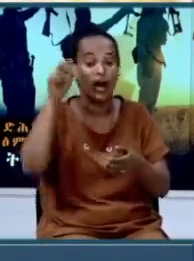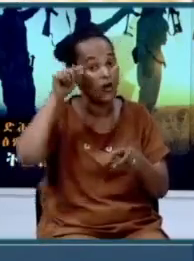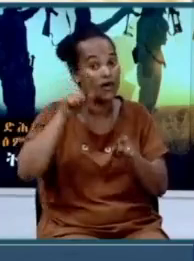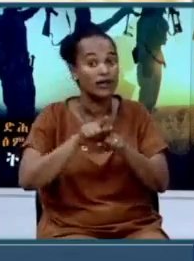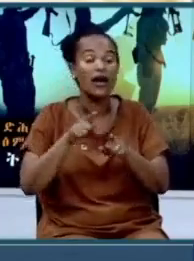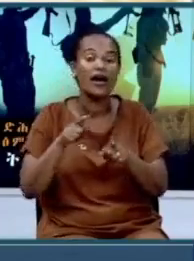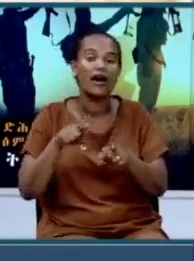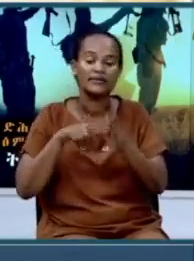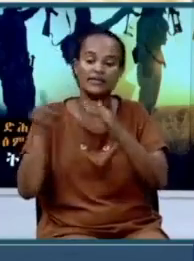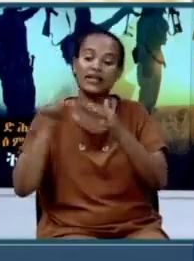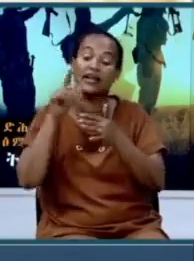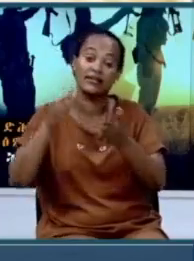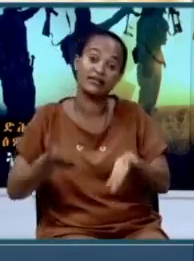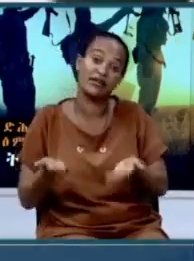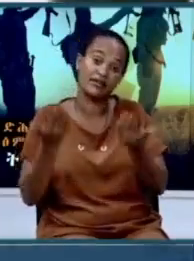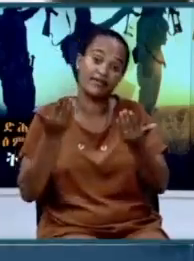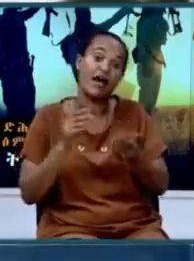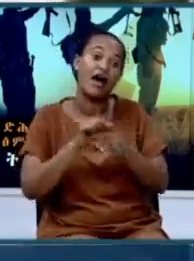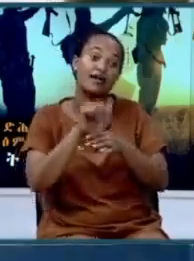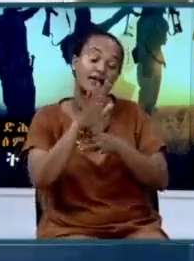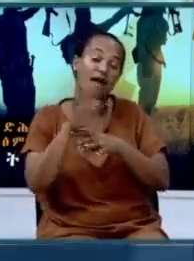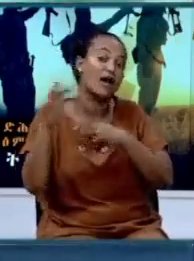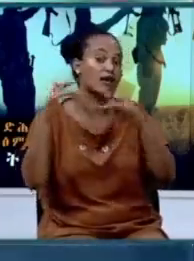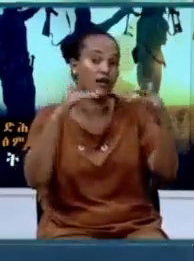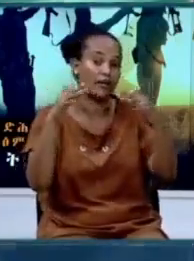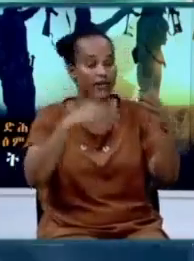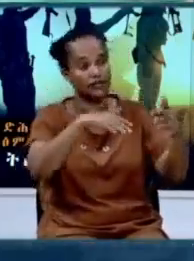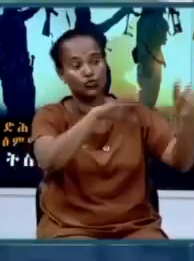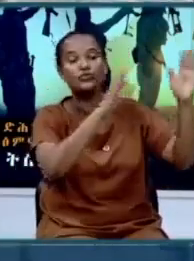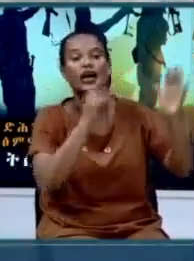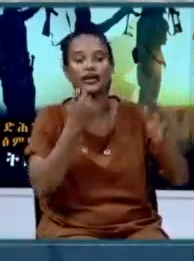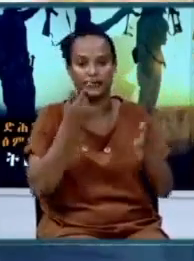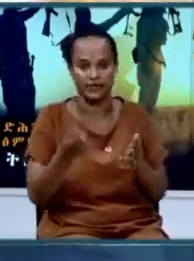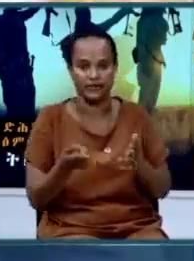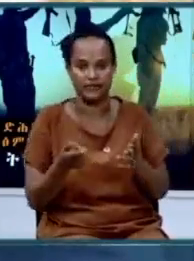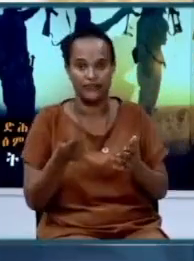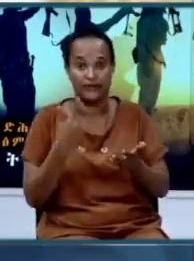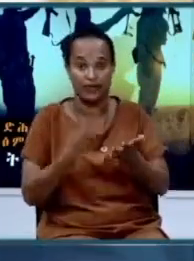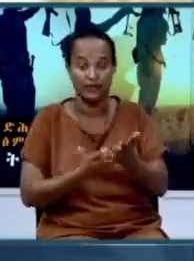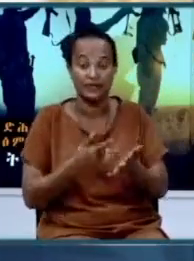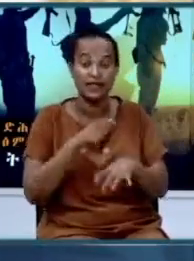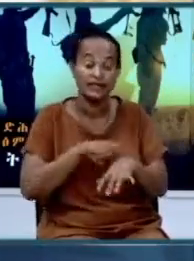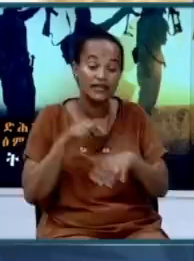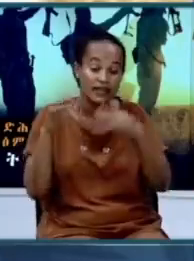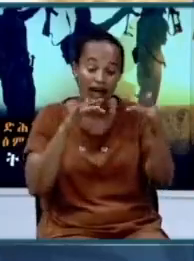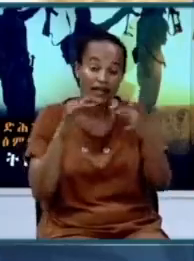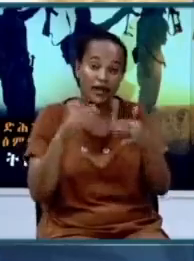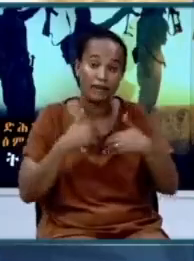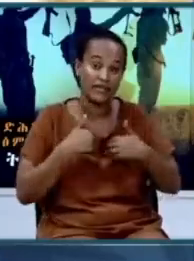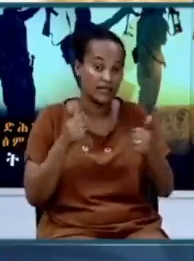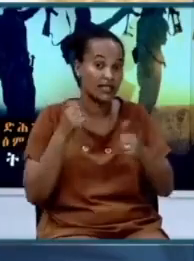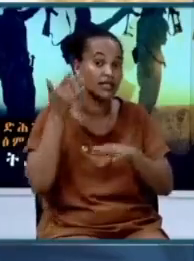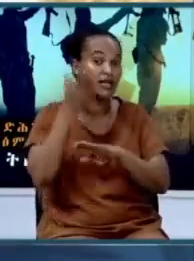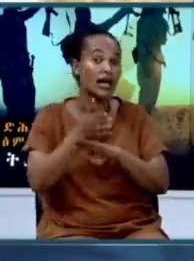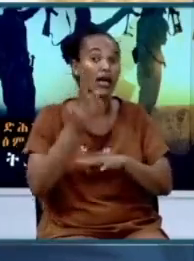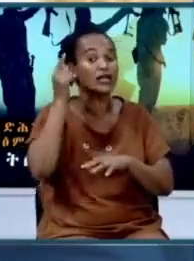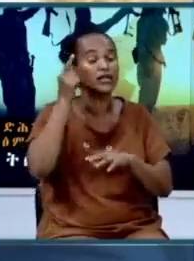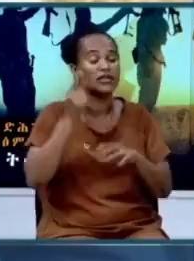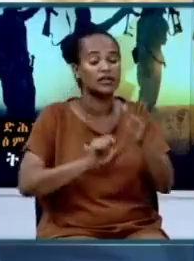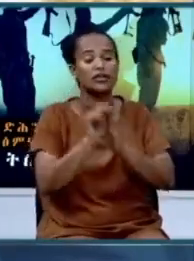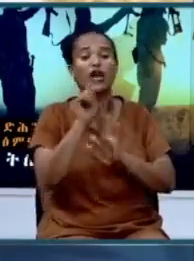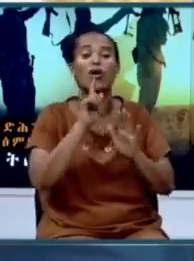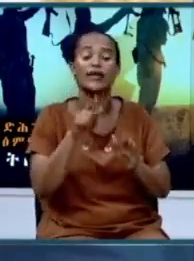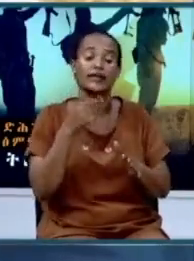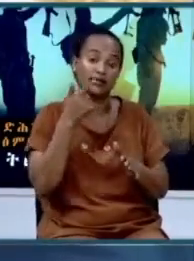ንኸይተርፍ ሓደራ ከተት ናብ ግንባር ዘይተቓለስካ እንድሕር ኮይንካ ሒሰበሉ ኣብዛ ግዜ ኣ ዘይተቓለስካ መንእሰይ ግን ድሓር ግን ትግረዋ እየ